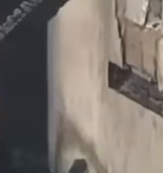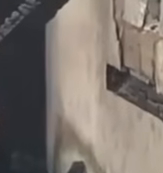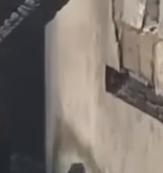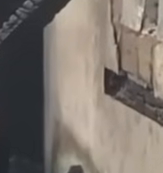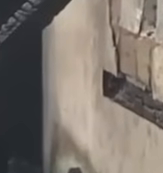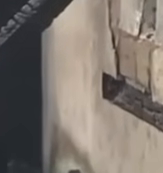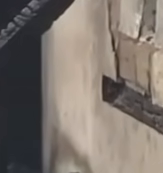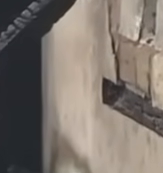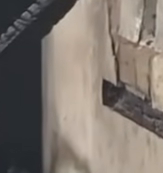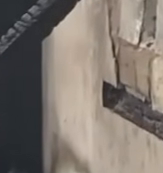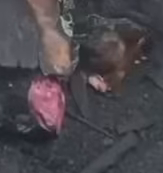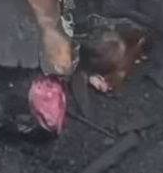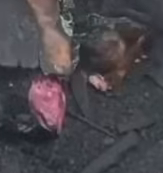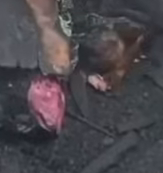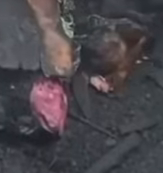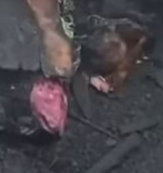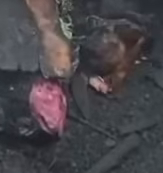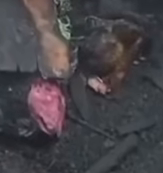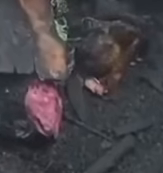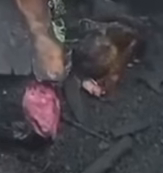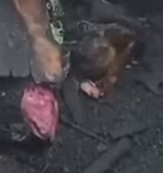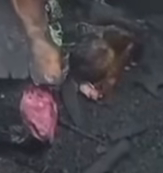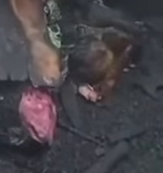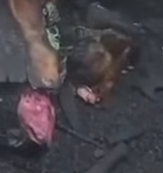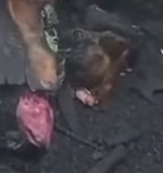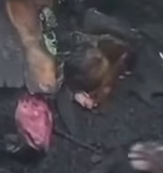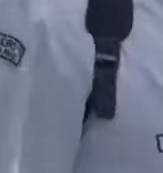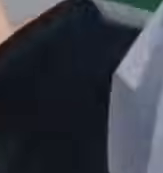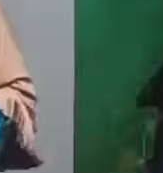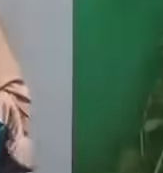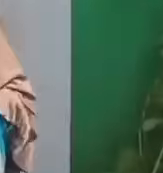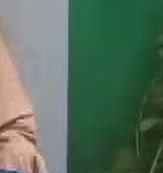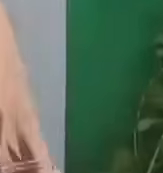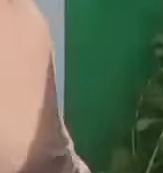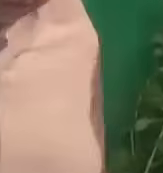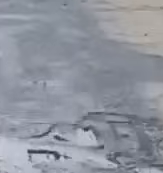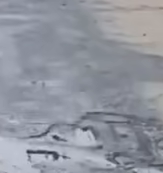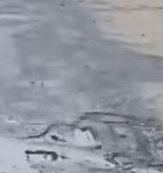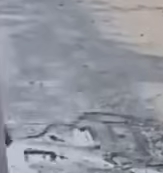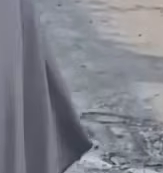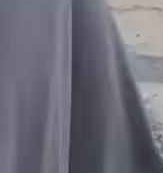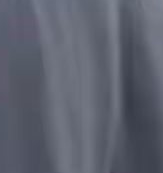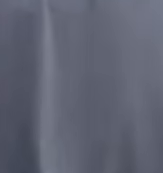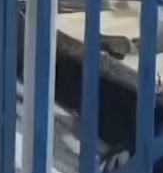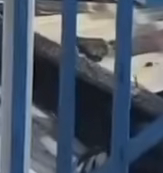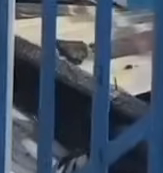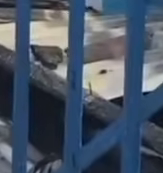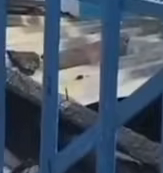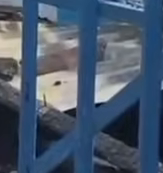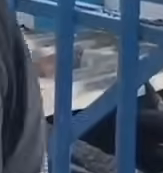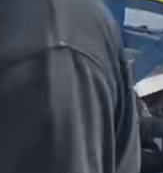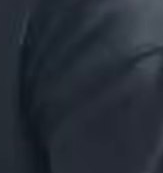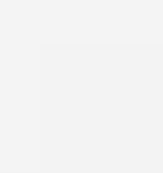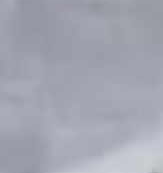mencari barang berharga yang bisa diselamatkan di antara puing sisa kebakaran. Polisi melakukan olah TKP menyelidiki penyebab